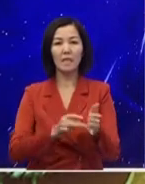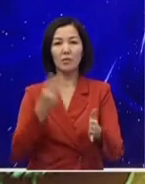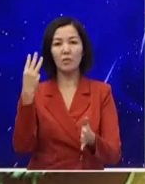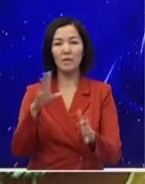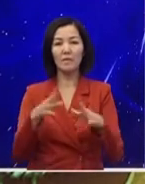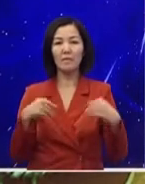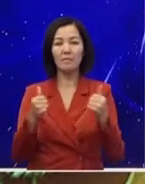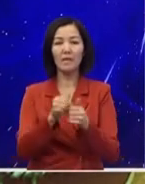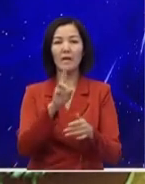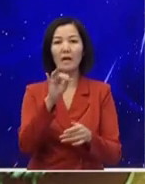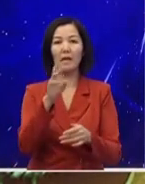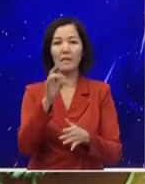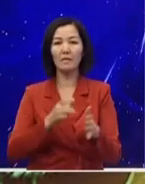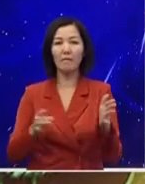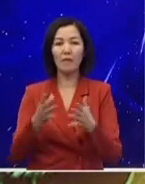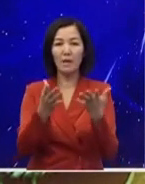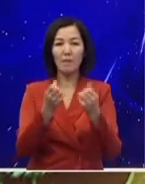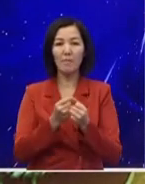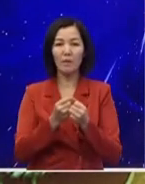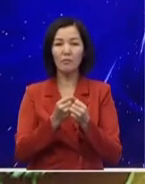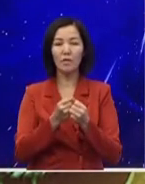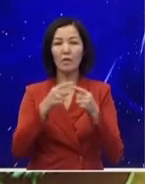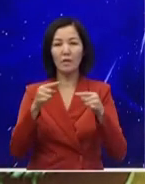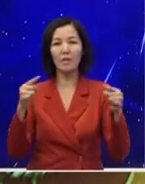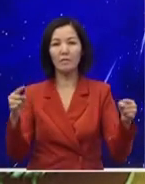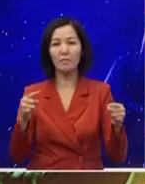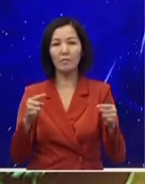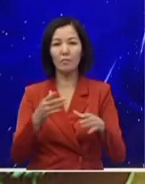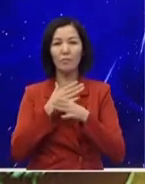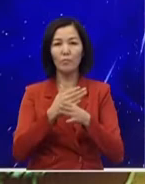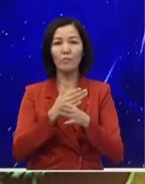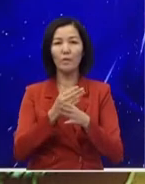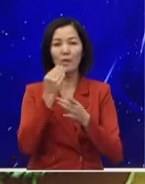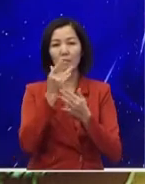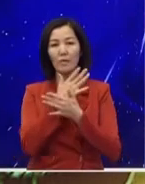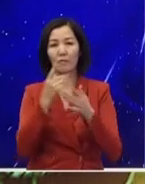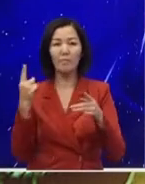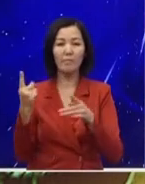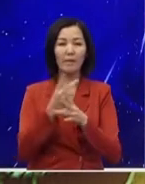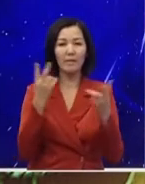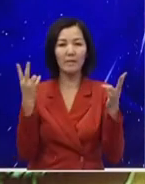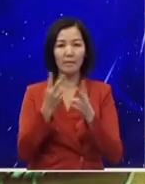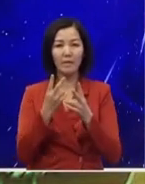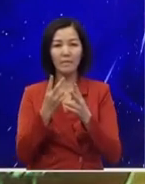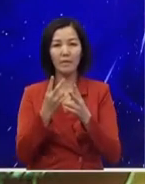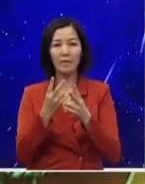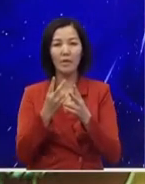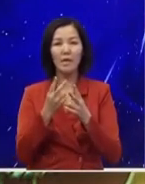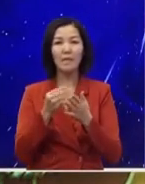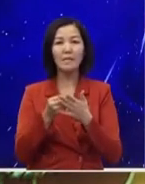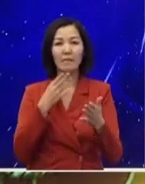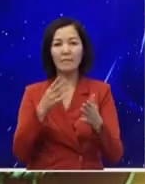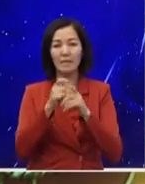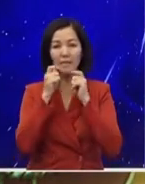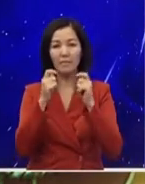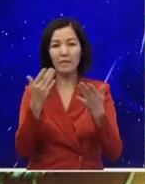Сразу 30 семей Каратальского района получили материальную и продовольственную помощь в виде продуктов первой необходимости. Однако самым ценным